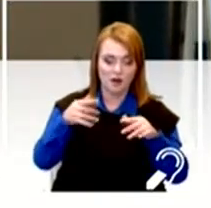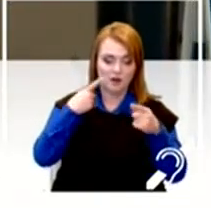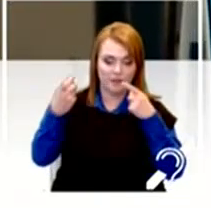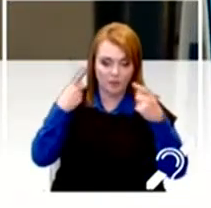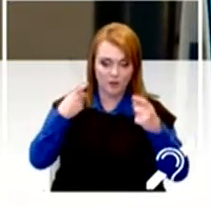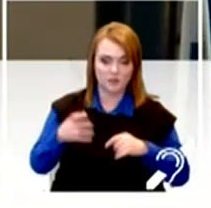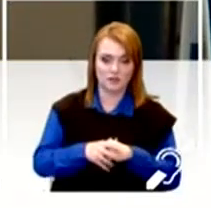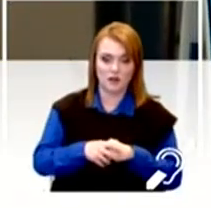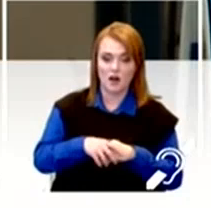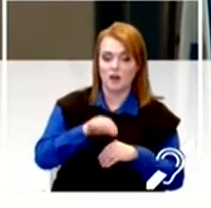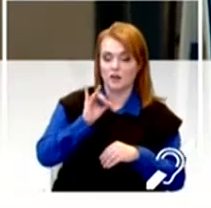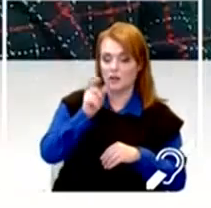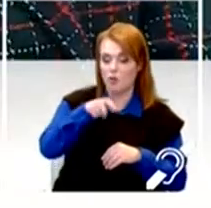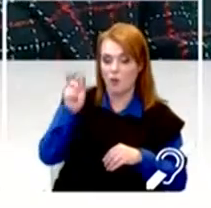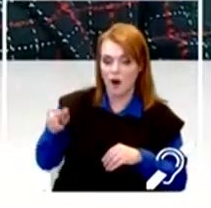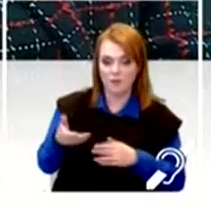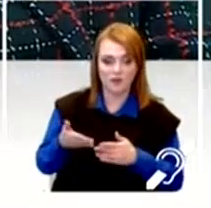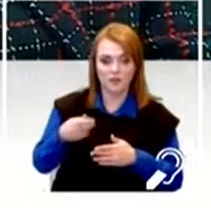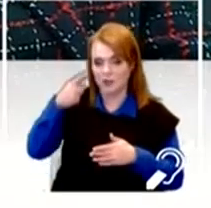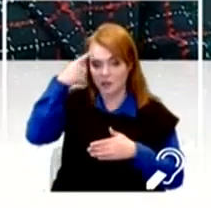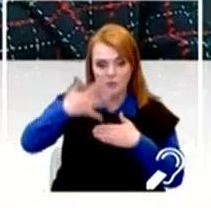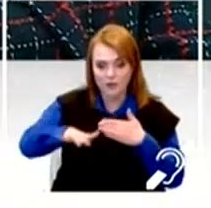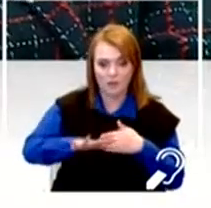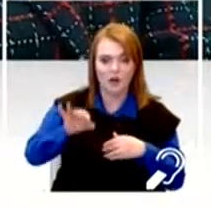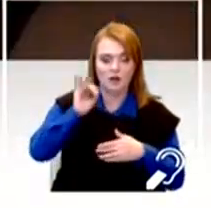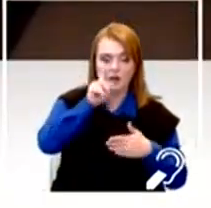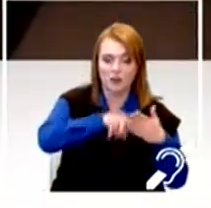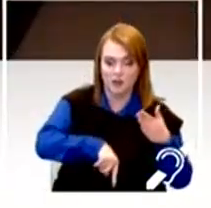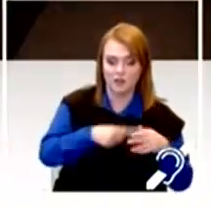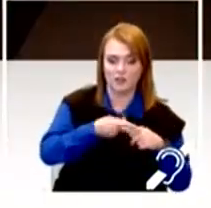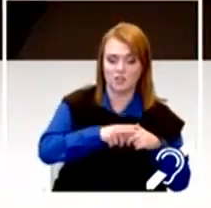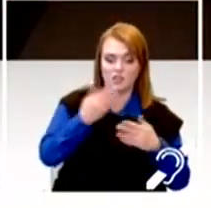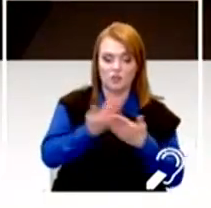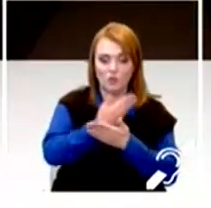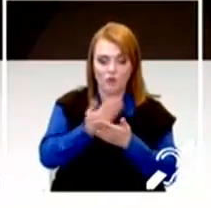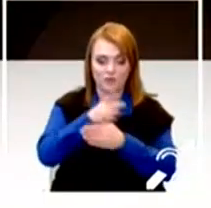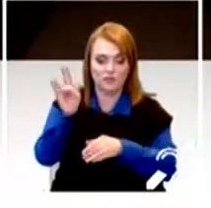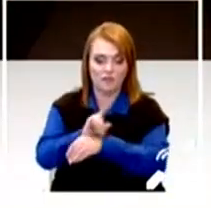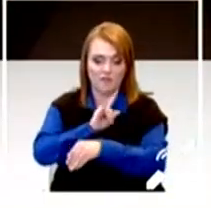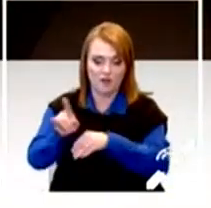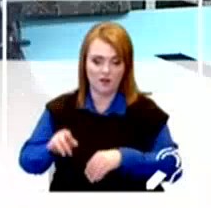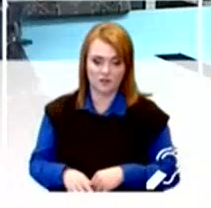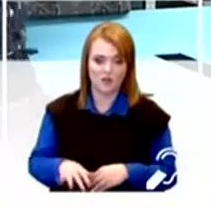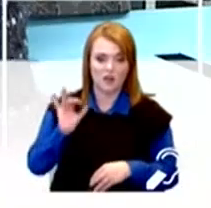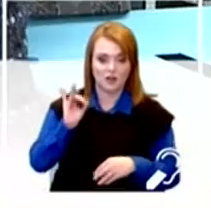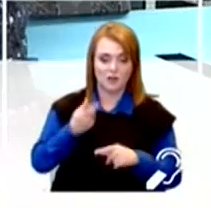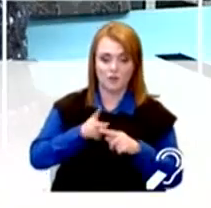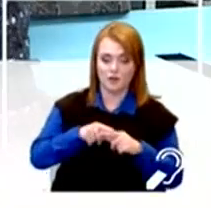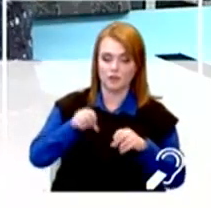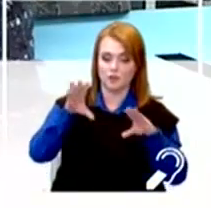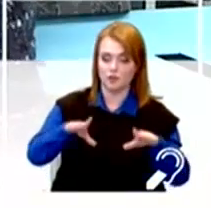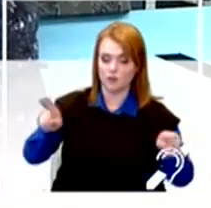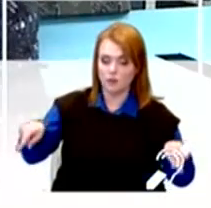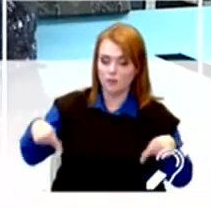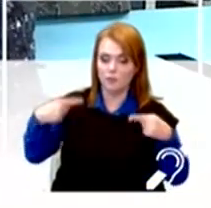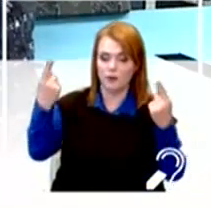înțeleg, ei cred la aceste știri false. Iată de ce noi ne-am gândit să promovăm cultura de securitate și altfel așa